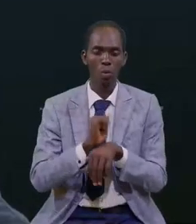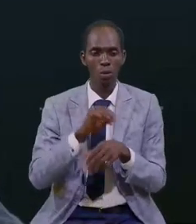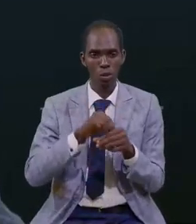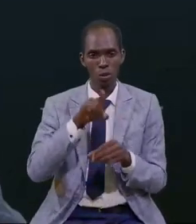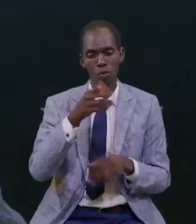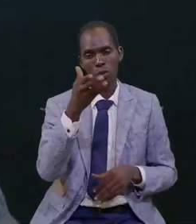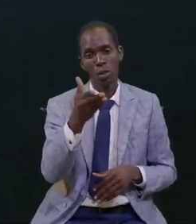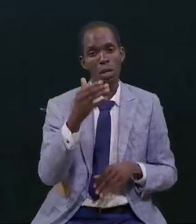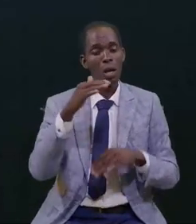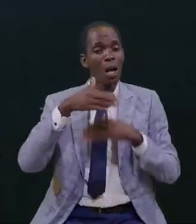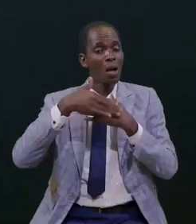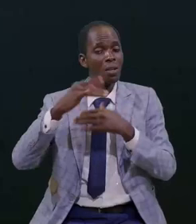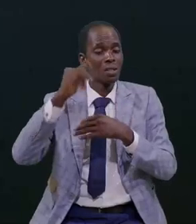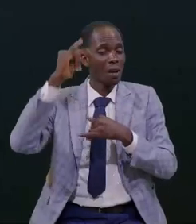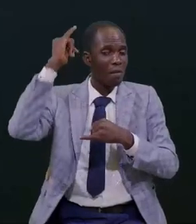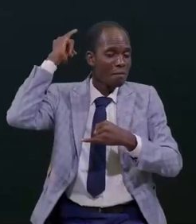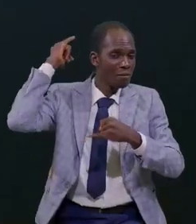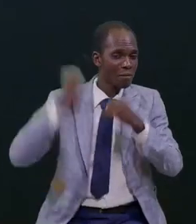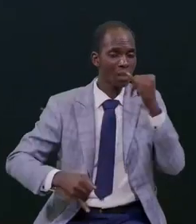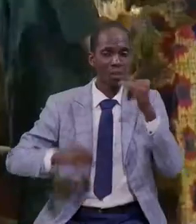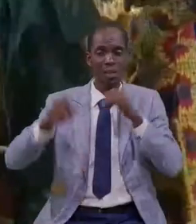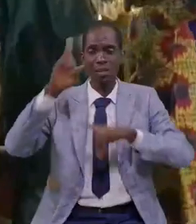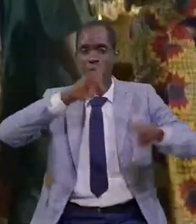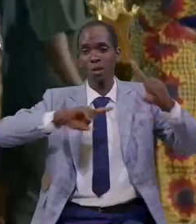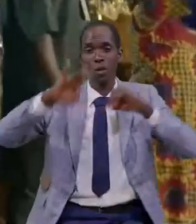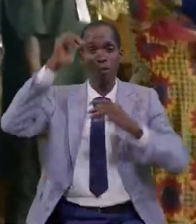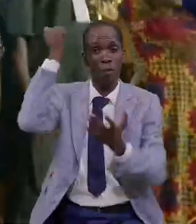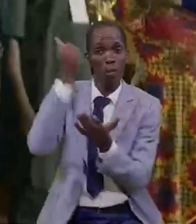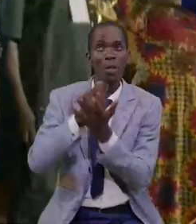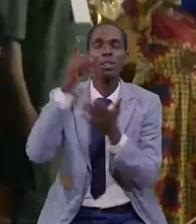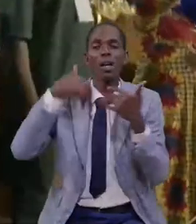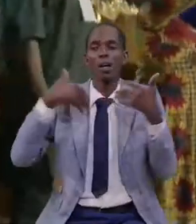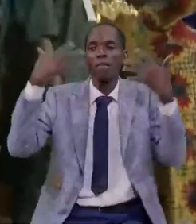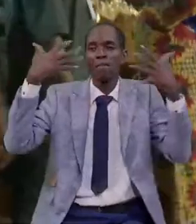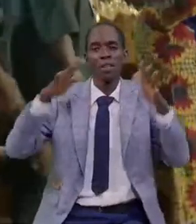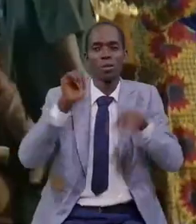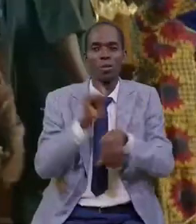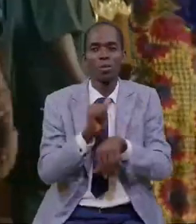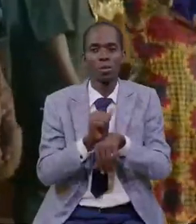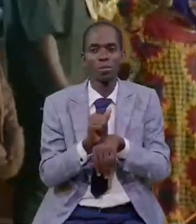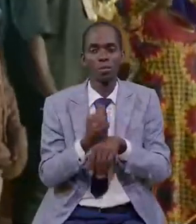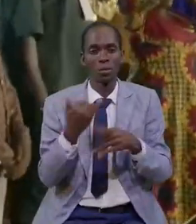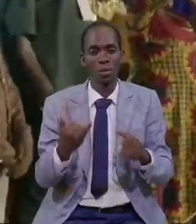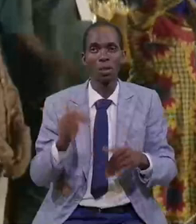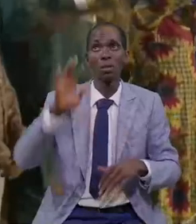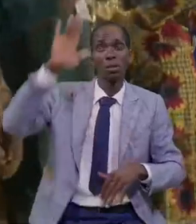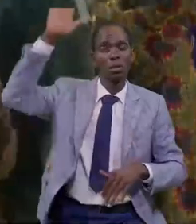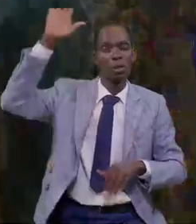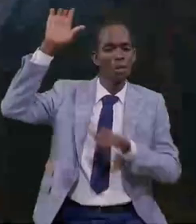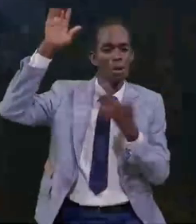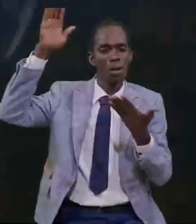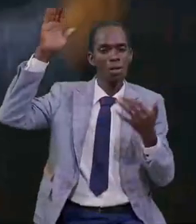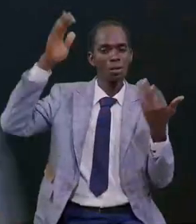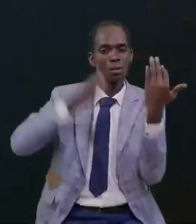amen tu vas t' examiné il aura fait amen lève cette main là où tu as le